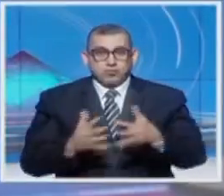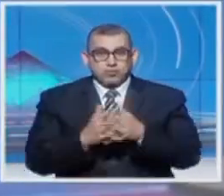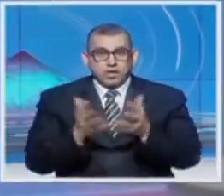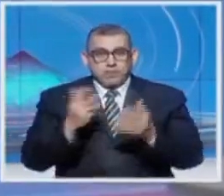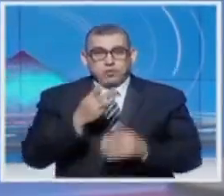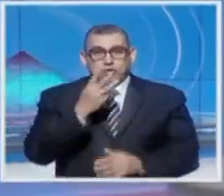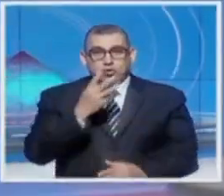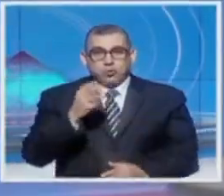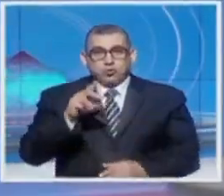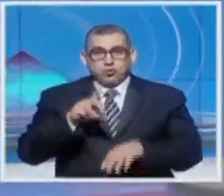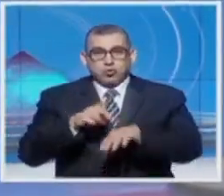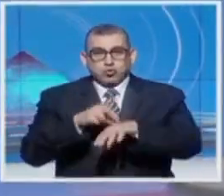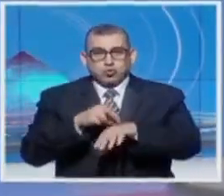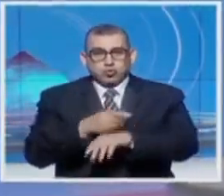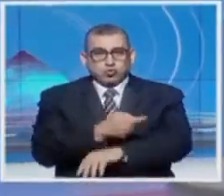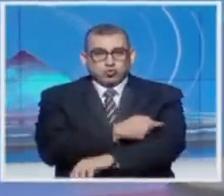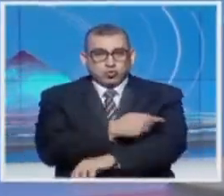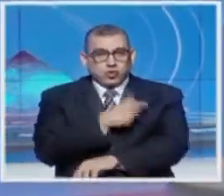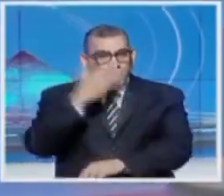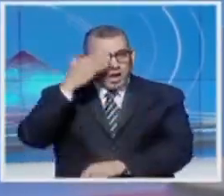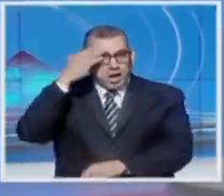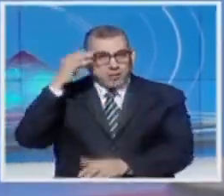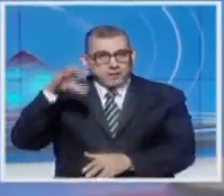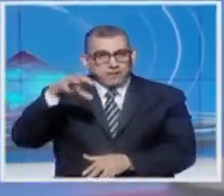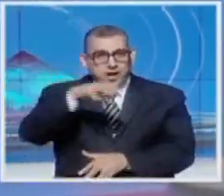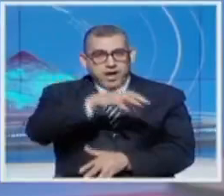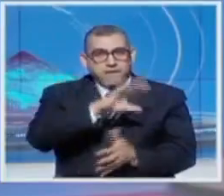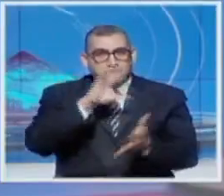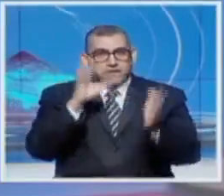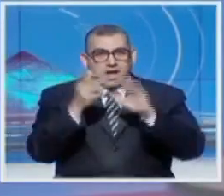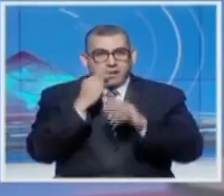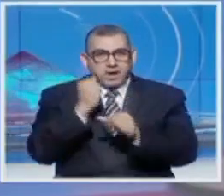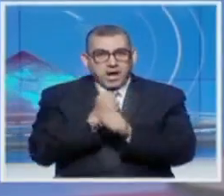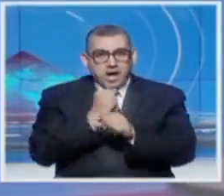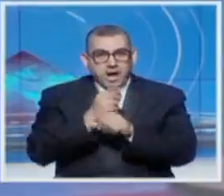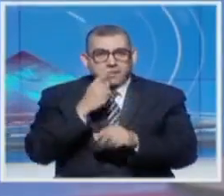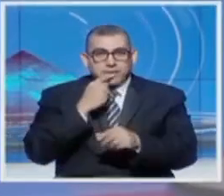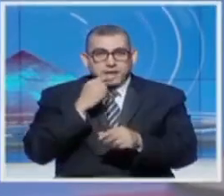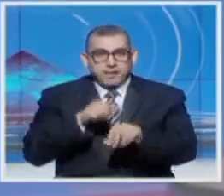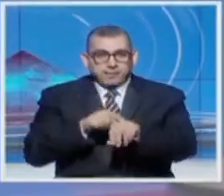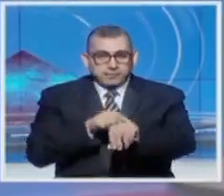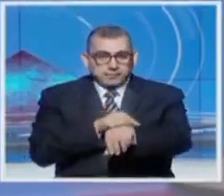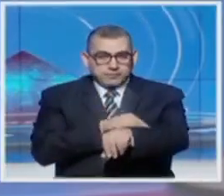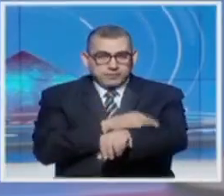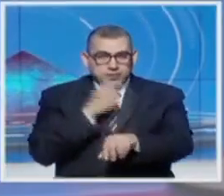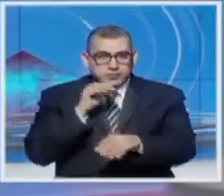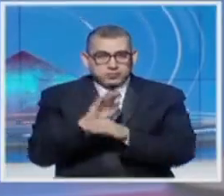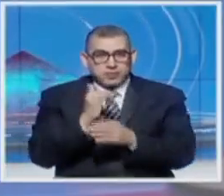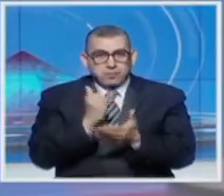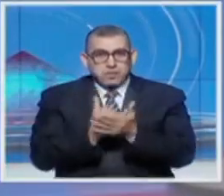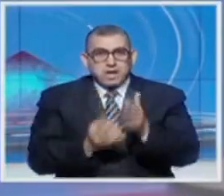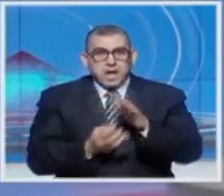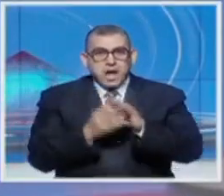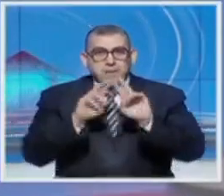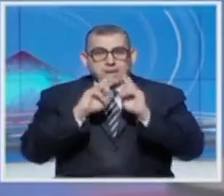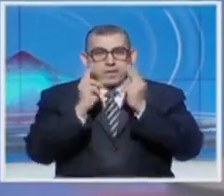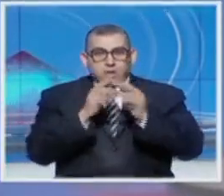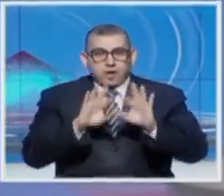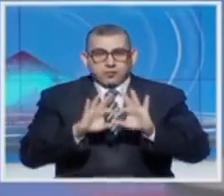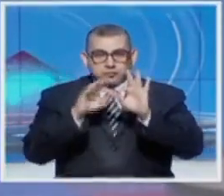بمشاركة 300 طبيب متخصص من مختلف دول العالم في مجال الأوعية الدموية وبرعاية جامعة الدول